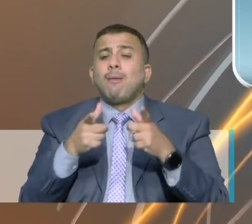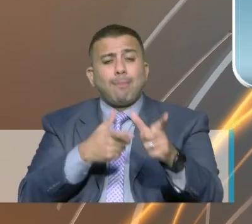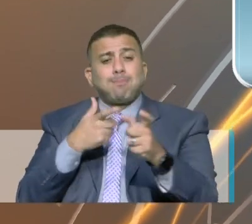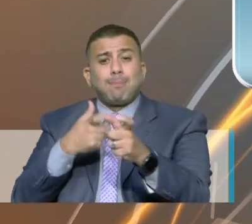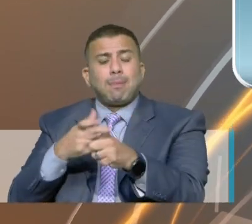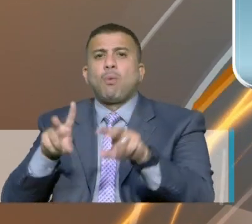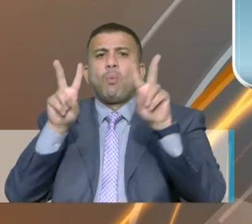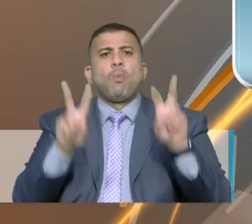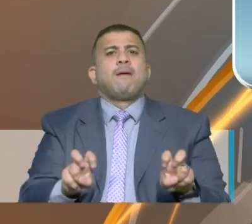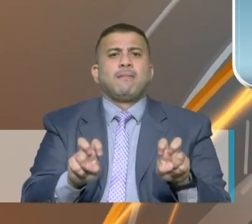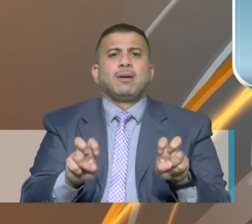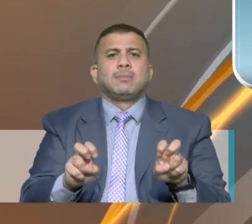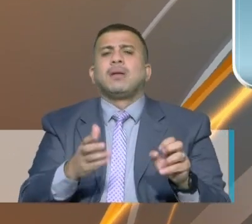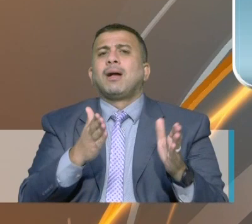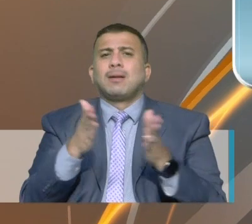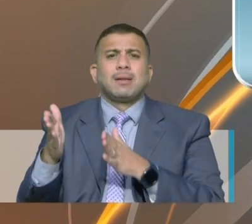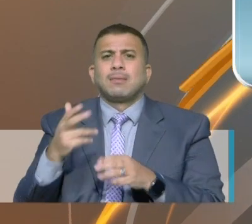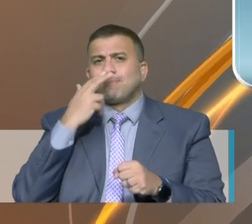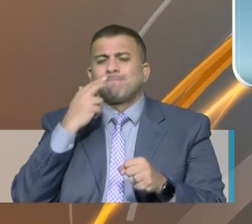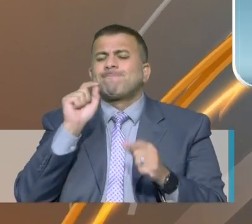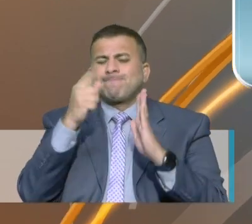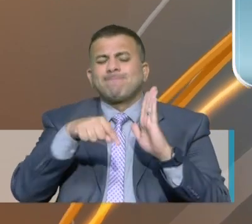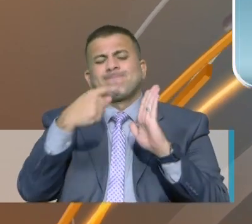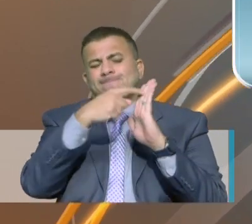النار الى جانب غيرها من النقاط